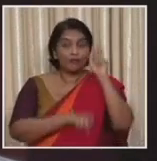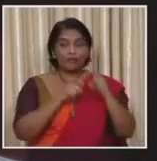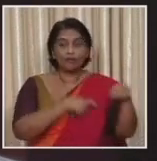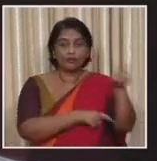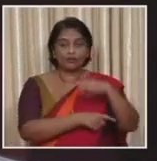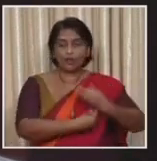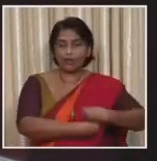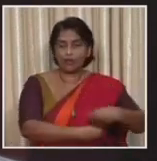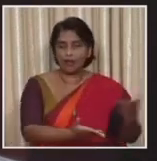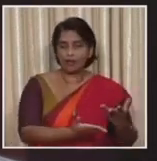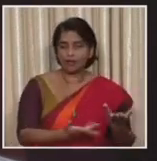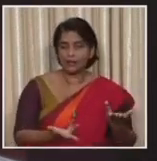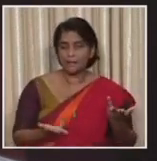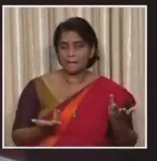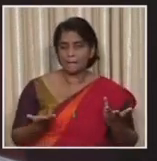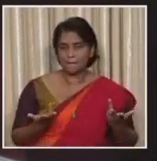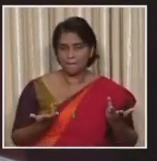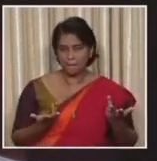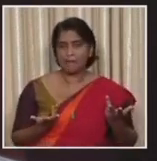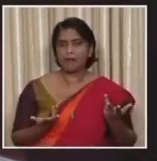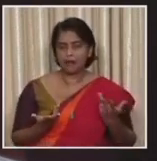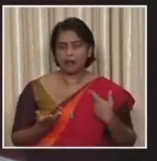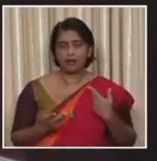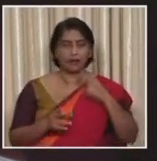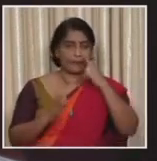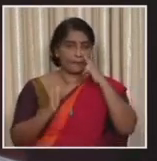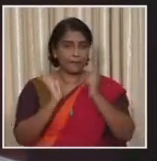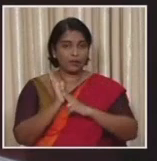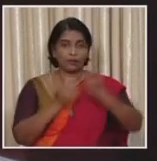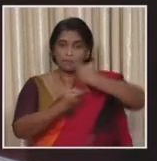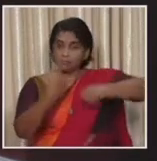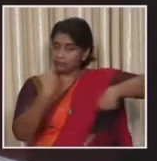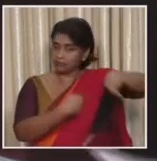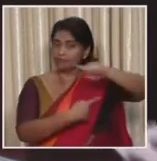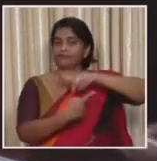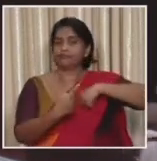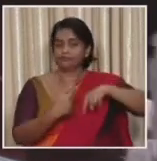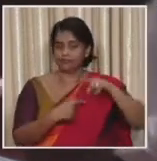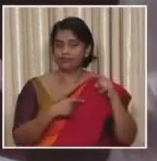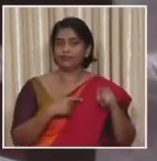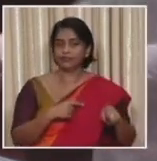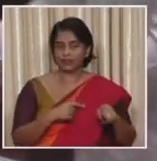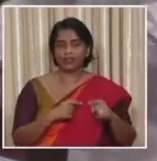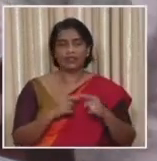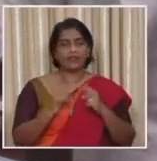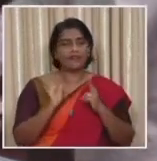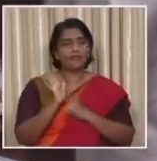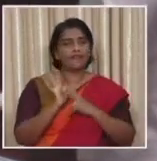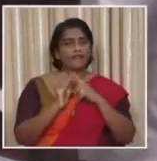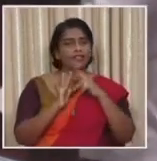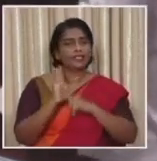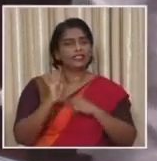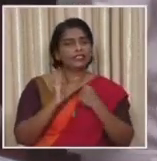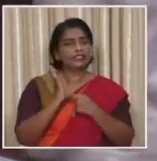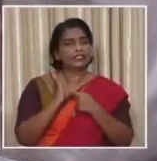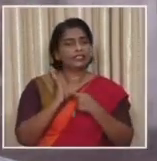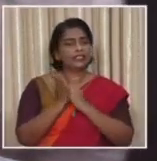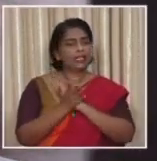නැති කරගෙන එහෙම කරන්න හොඳ නැහැනේ මේක කටාන මැතිවරණ බල ප්‍රදේශයේ විශේෂයෙන්ම විජිත් විජිතමුනි සොයිස මැතිතුමාගේ